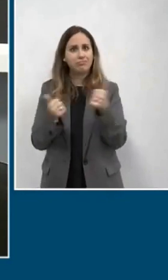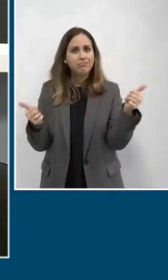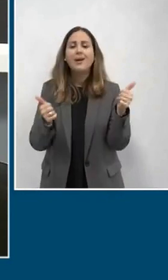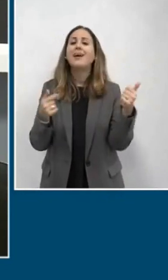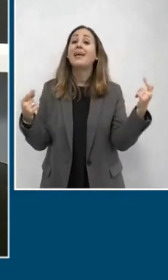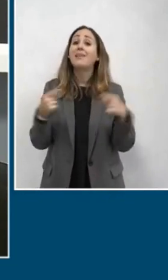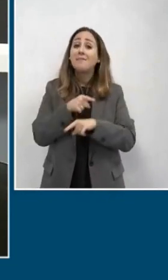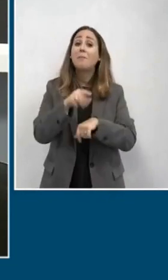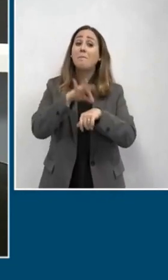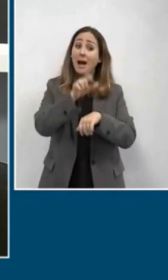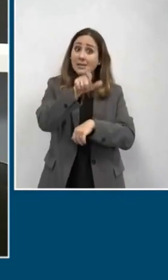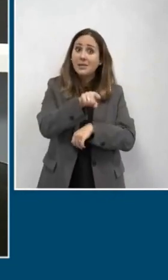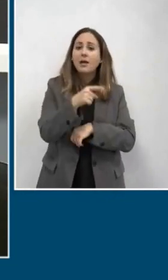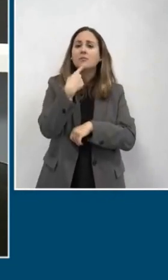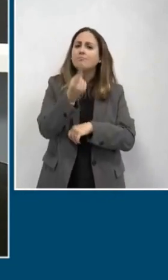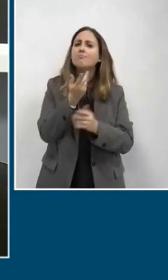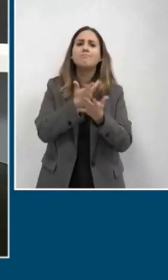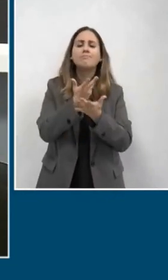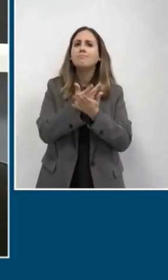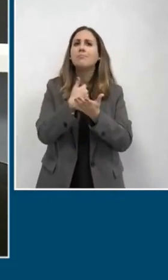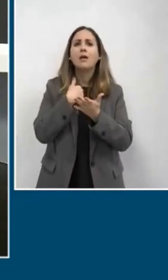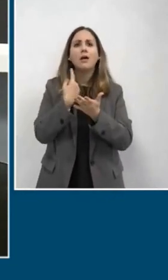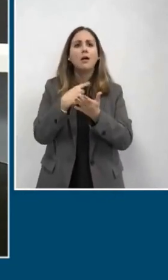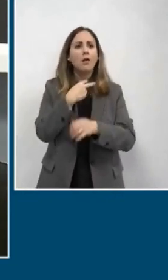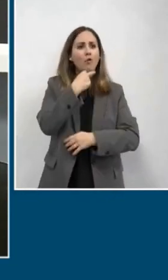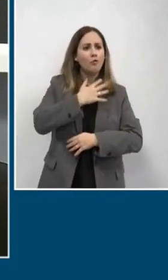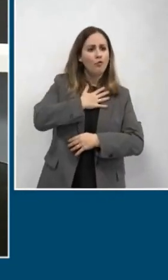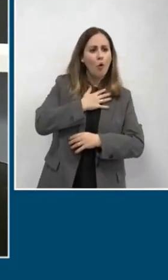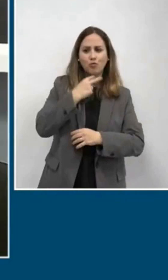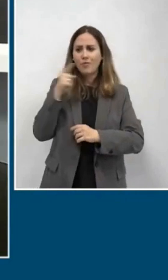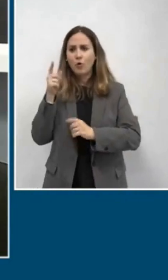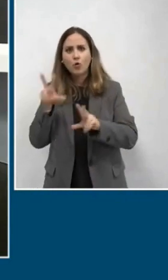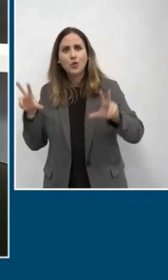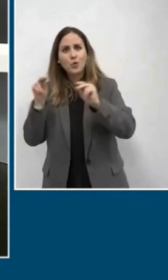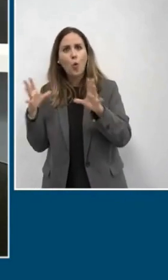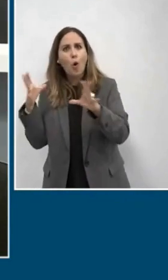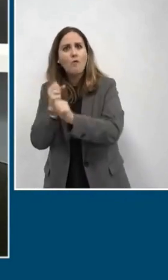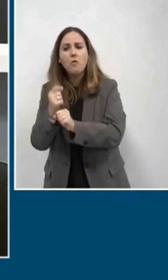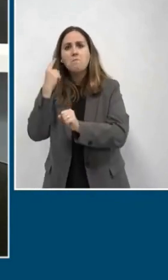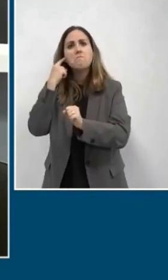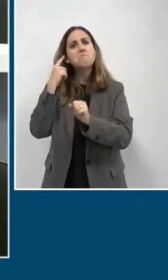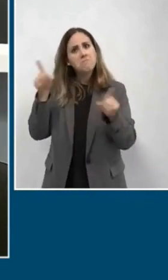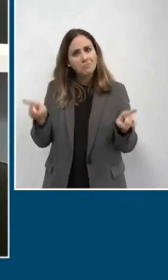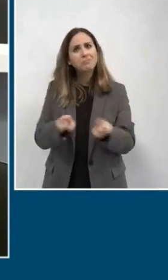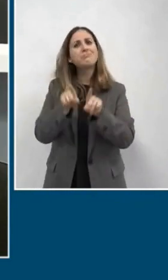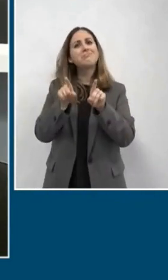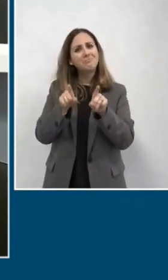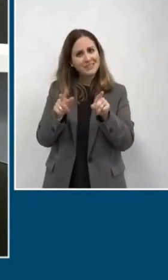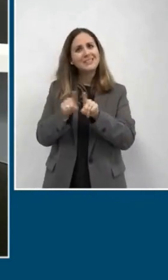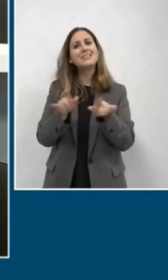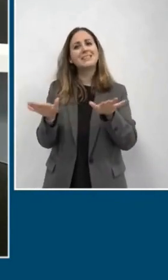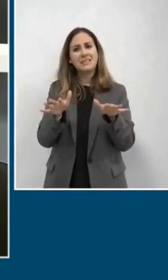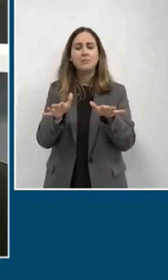proprio voluto evidenziare a tutti noi che non ha sentito questo disallineamento che ad oggi tecnologiamente c'è ancora